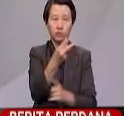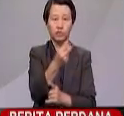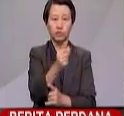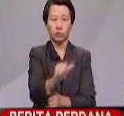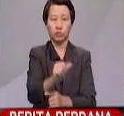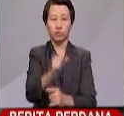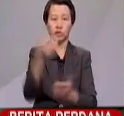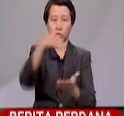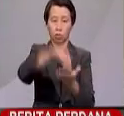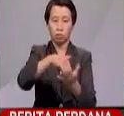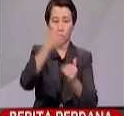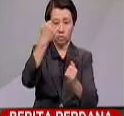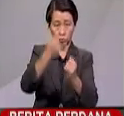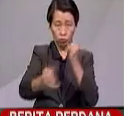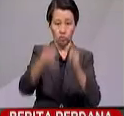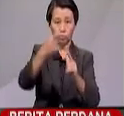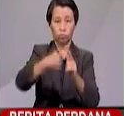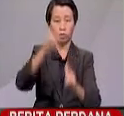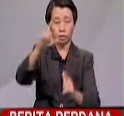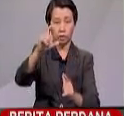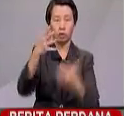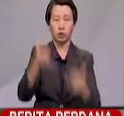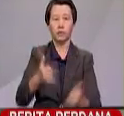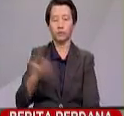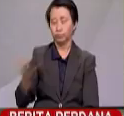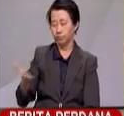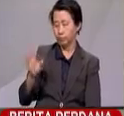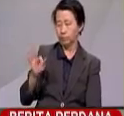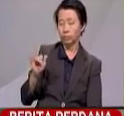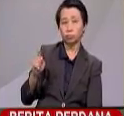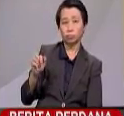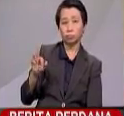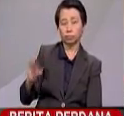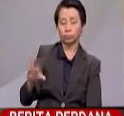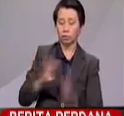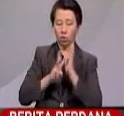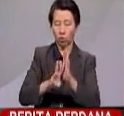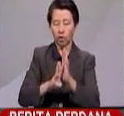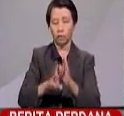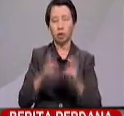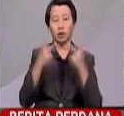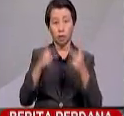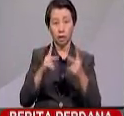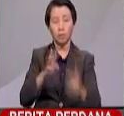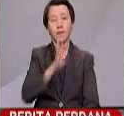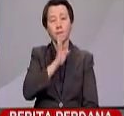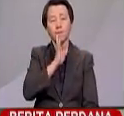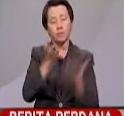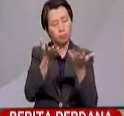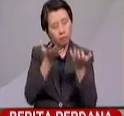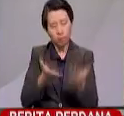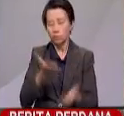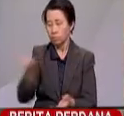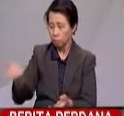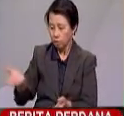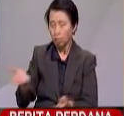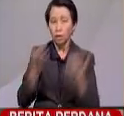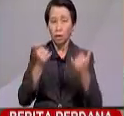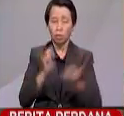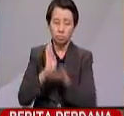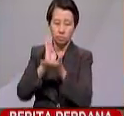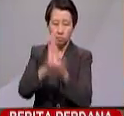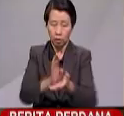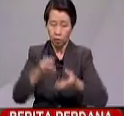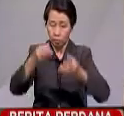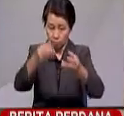Syria semula penghujung bulan ini. Fitri Haris yang juga wakil dan duta butik berkenaan menyatakan hasrat mereka agar bantuan